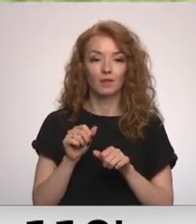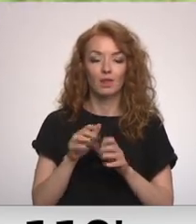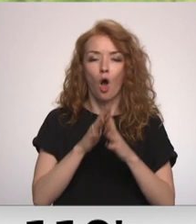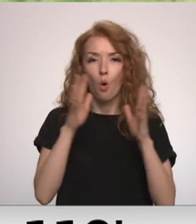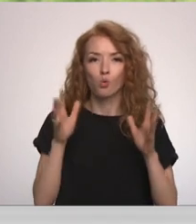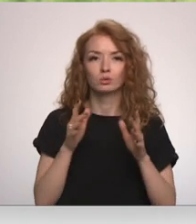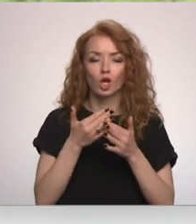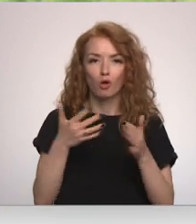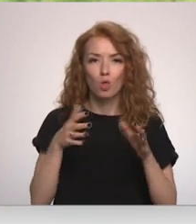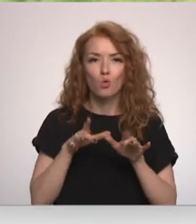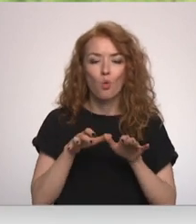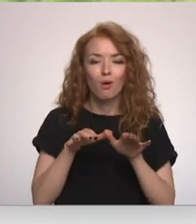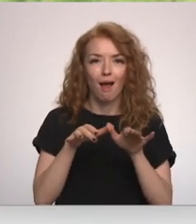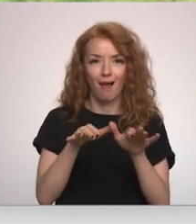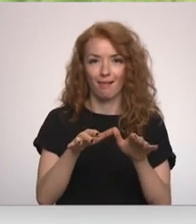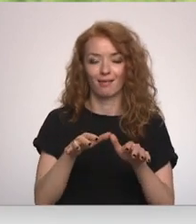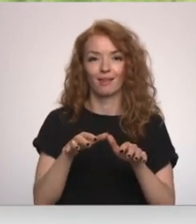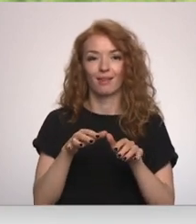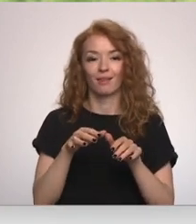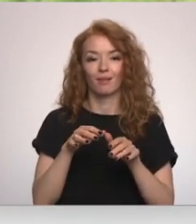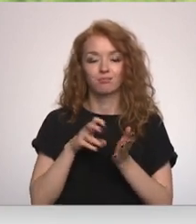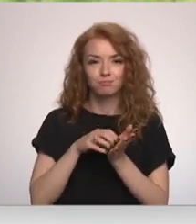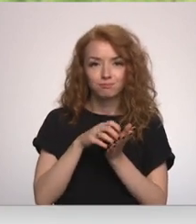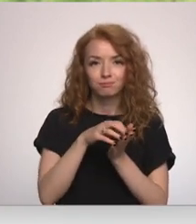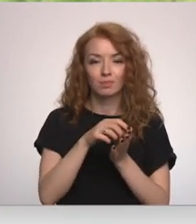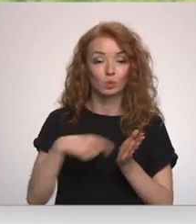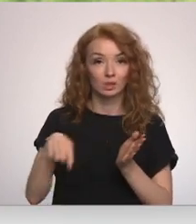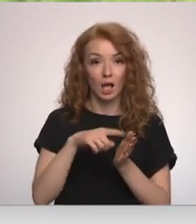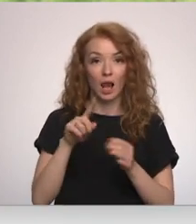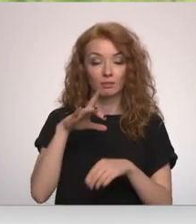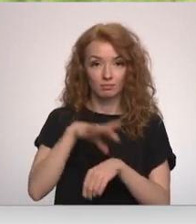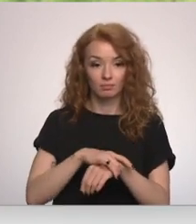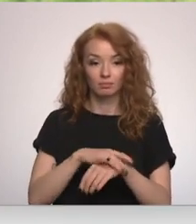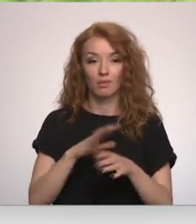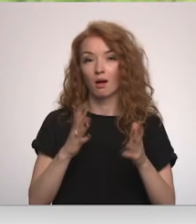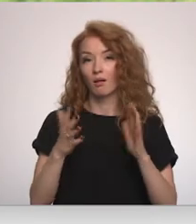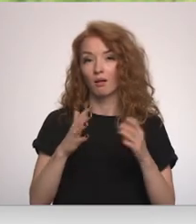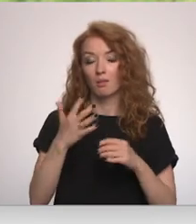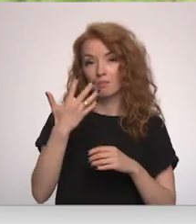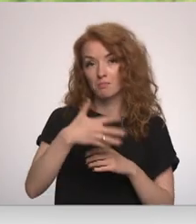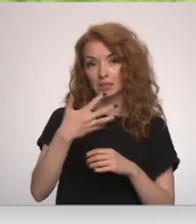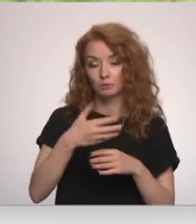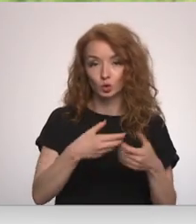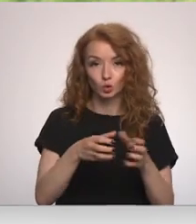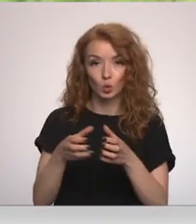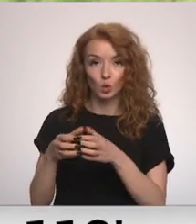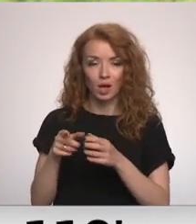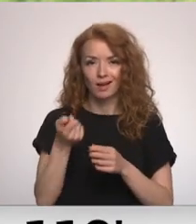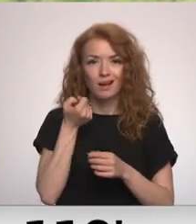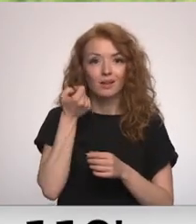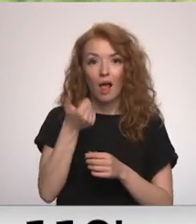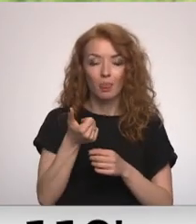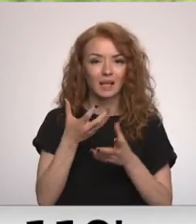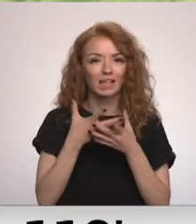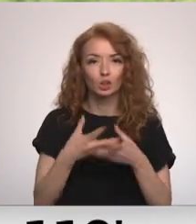kukaiņu paradīze, ja, jo uz salas ir konstatēts aptuveni 50 sugas, kuras ir redz un